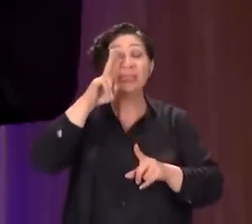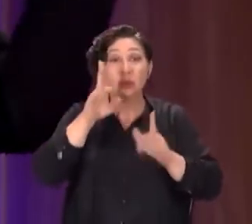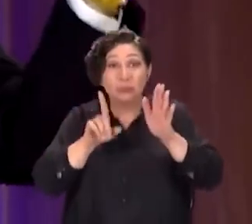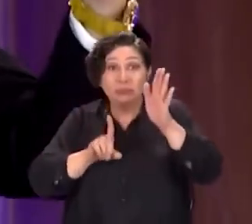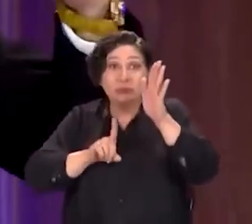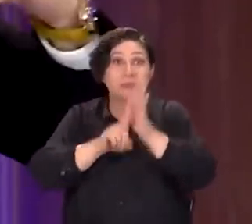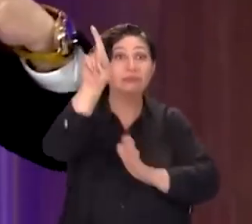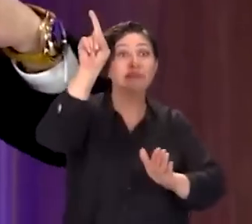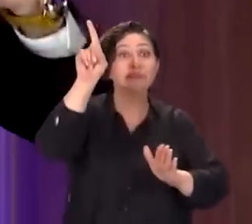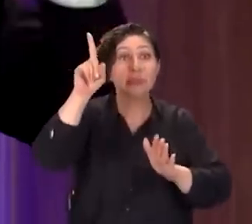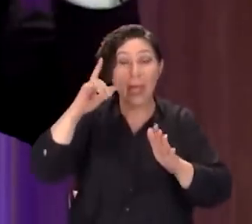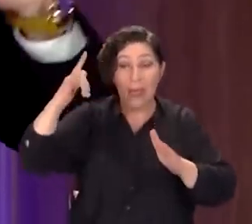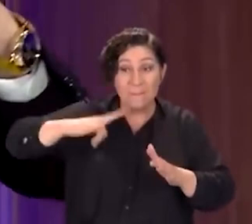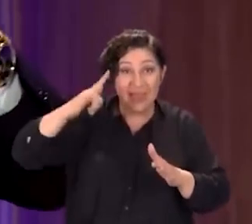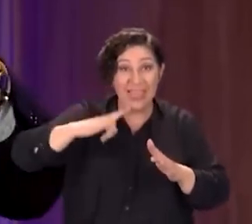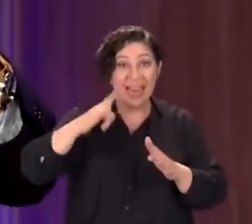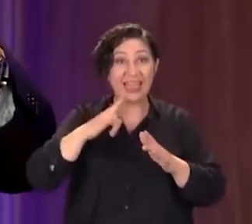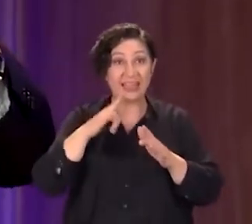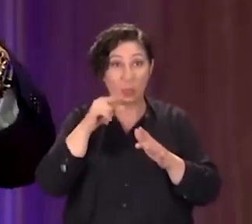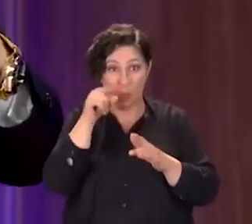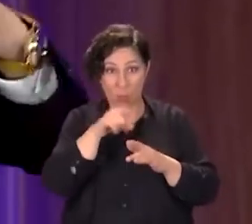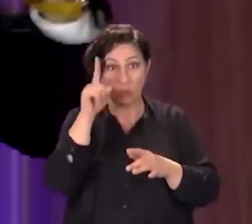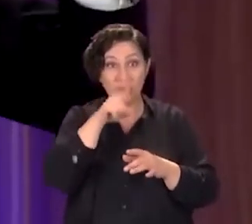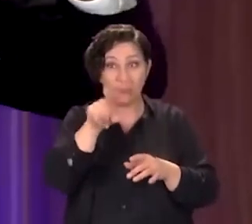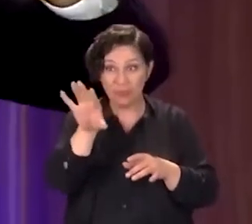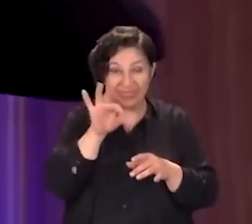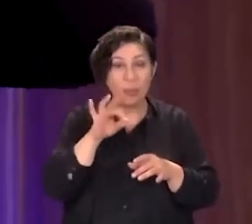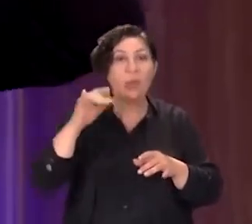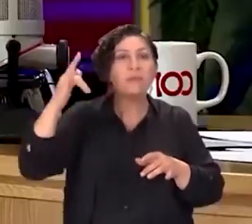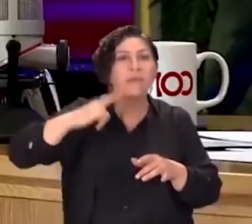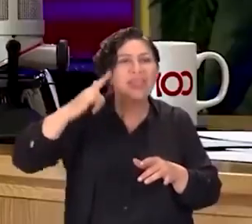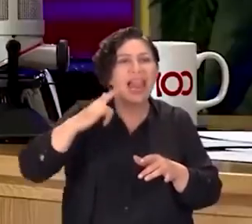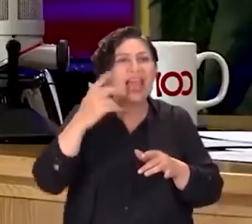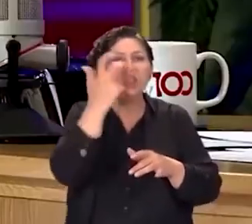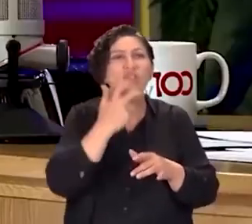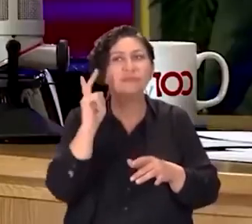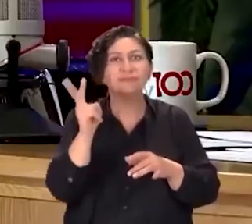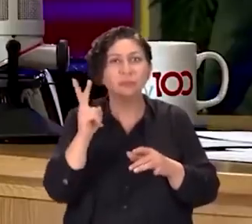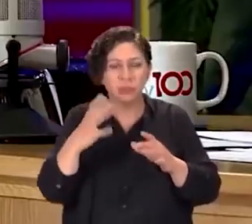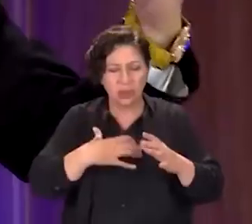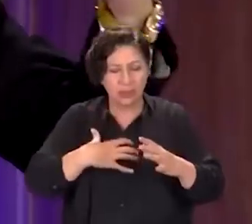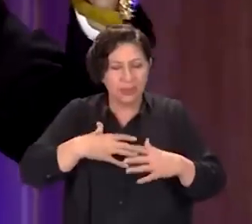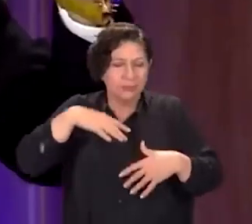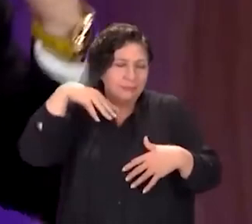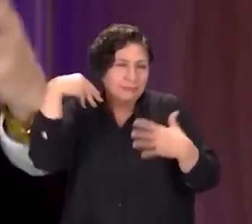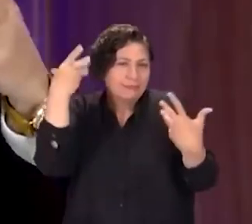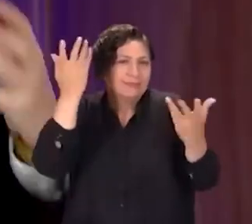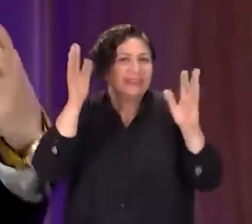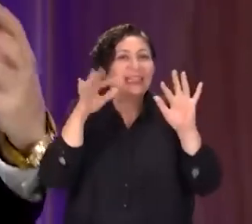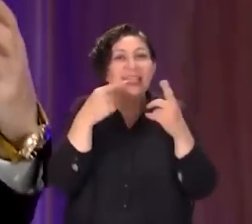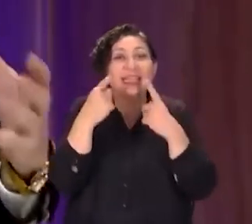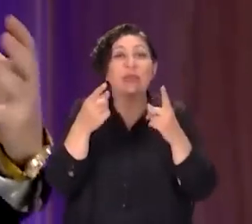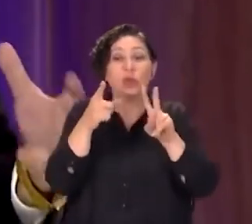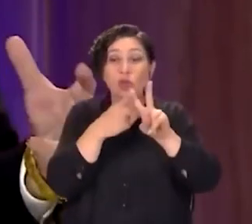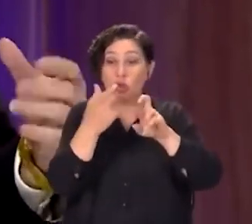Doruk'a çıktı. Metallica şarkısıyla, o yüzden bunu seçtim. Metallica şarkısıyla Doruk'a çıktı. Yani dedi